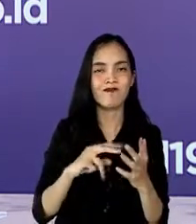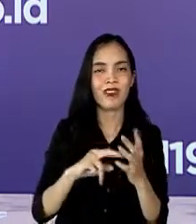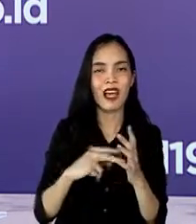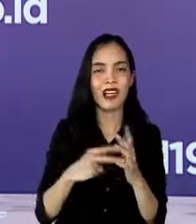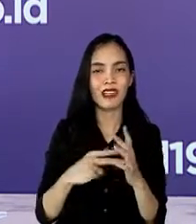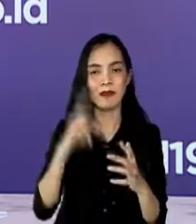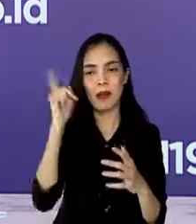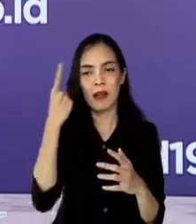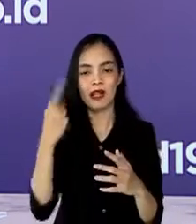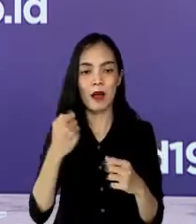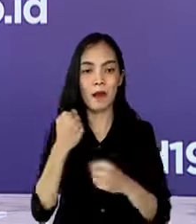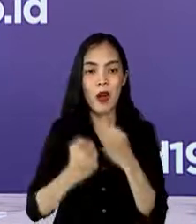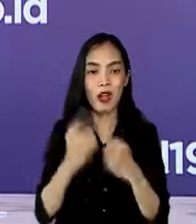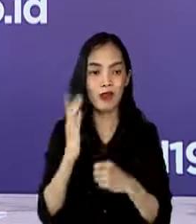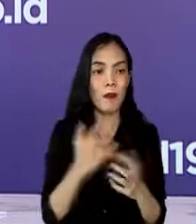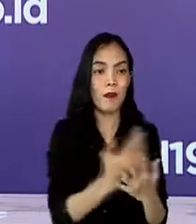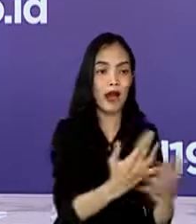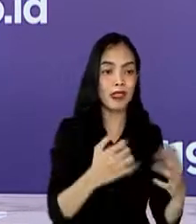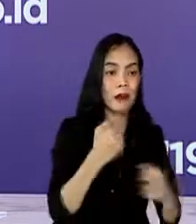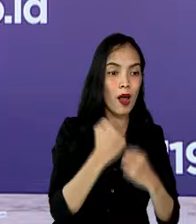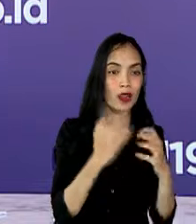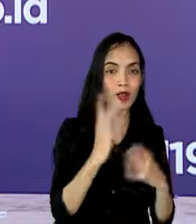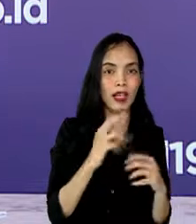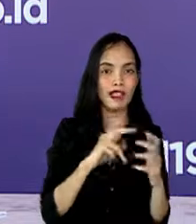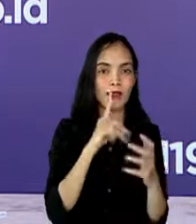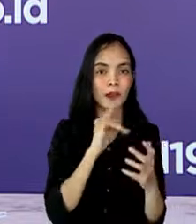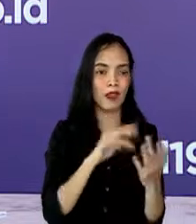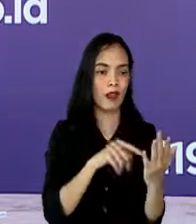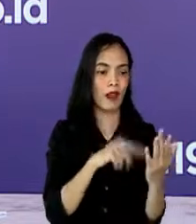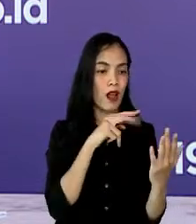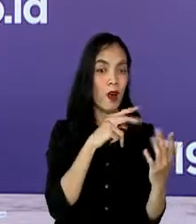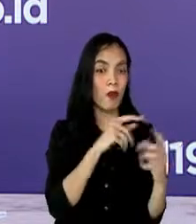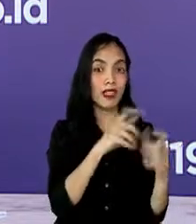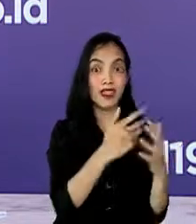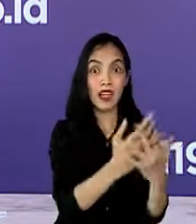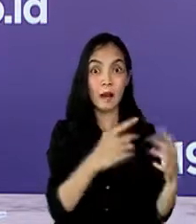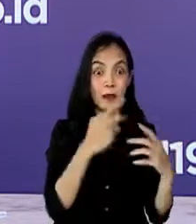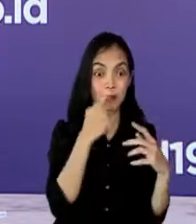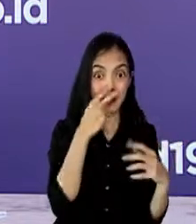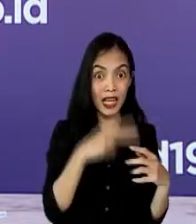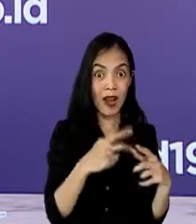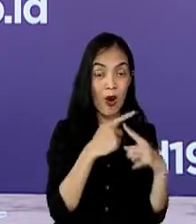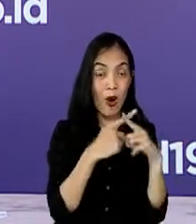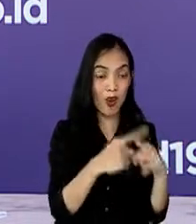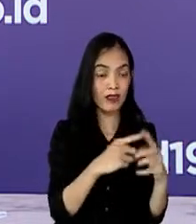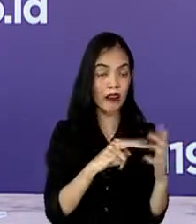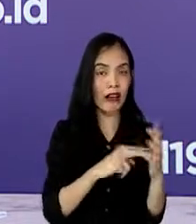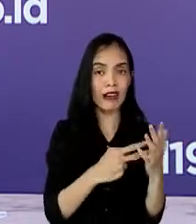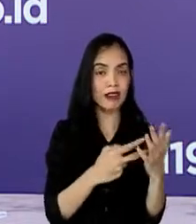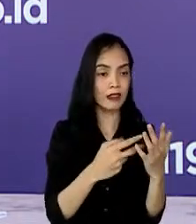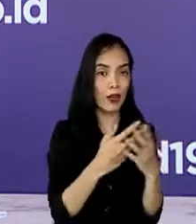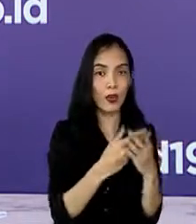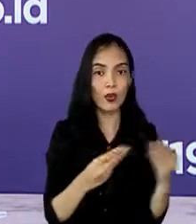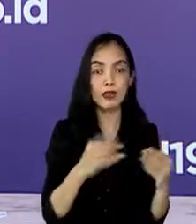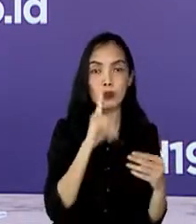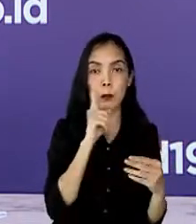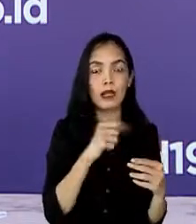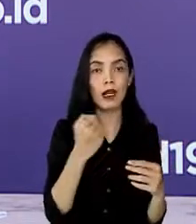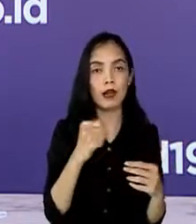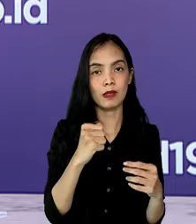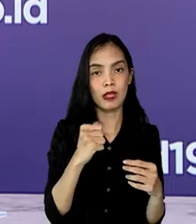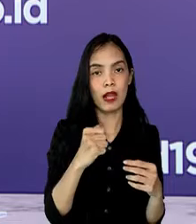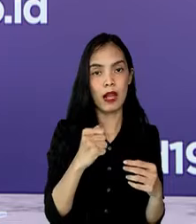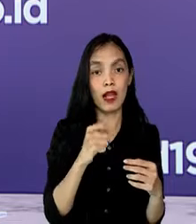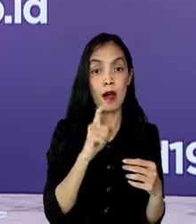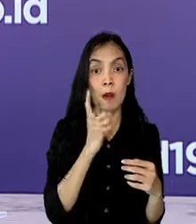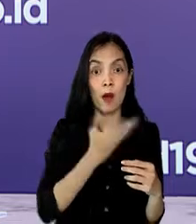bersama-sama untuk mengendalikan pandemic fy19 diperlukan kombinasi protokol kesehatan